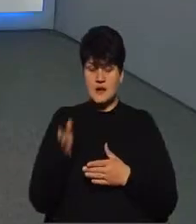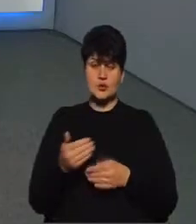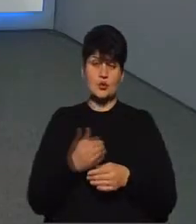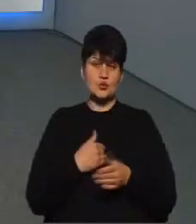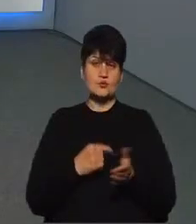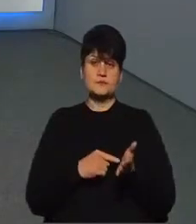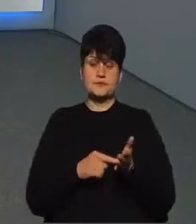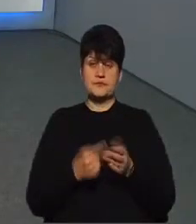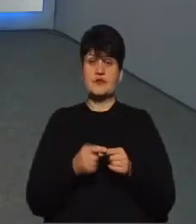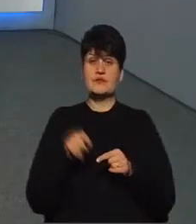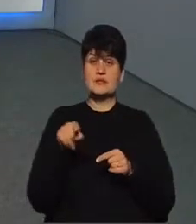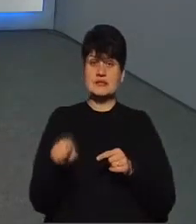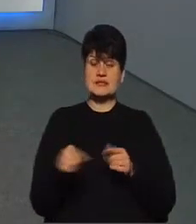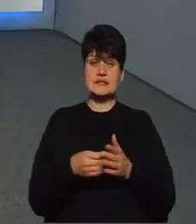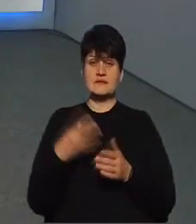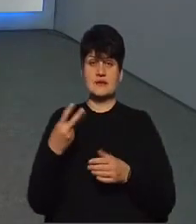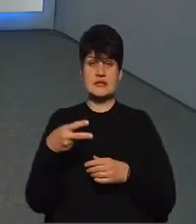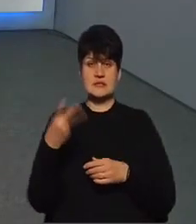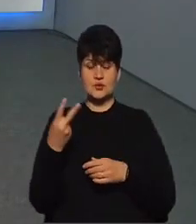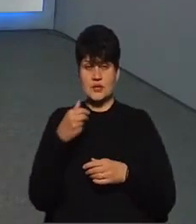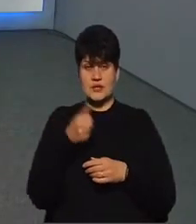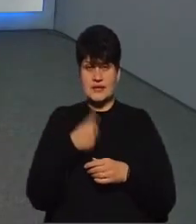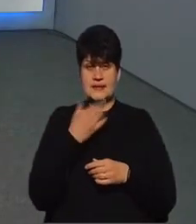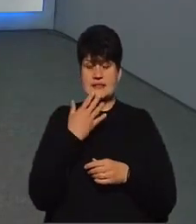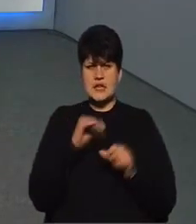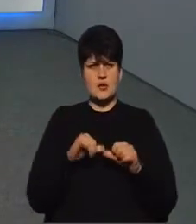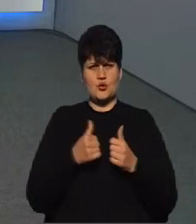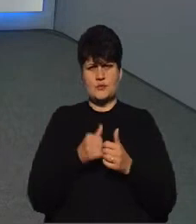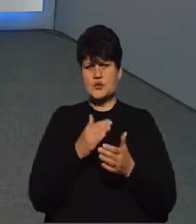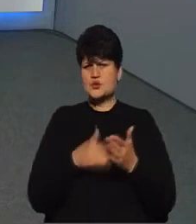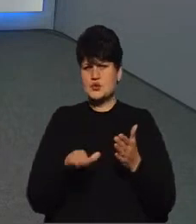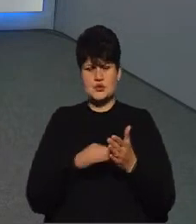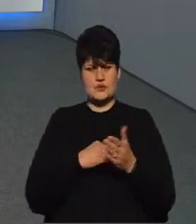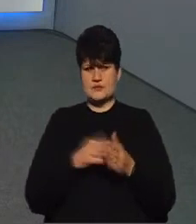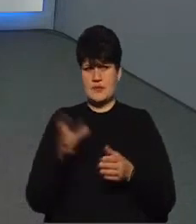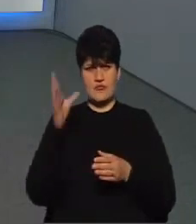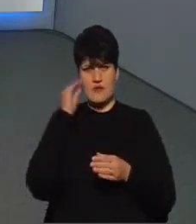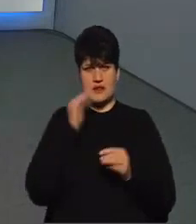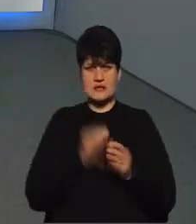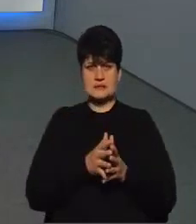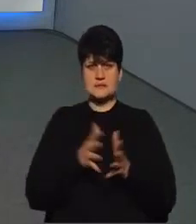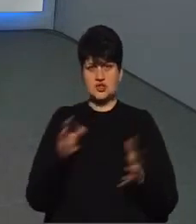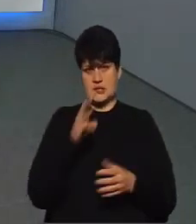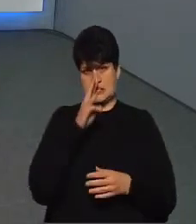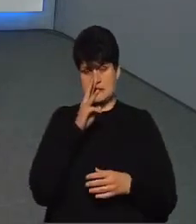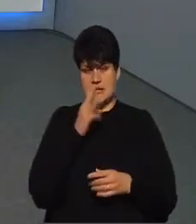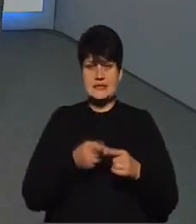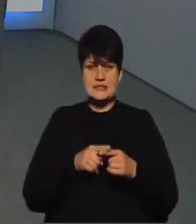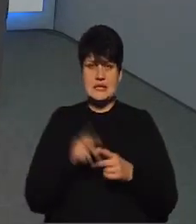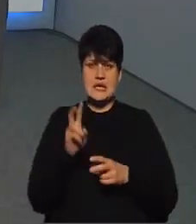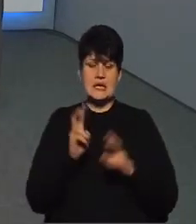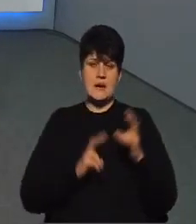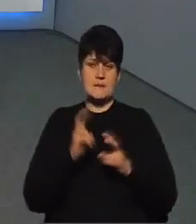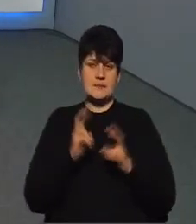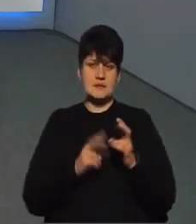цих тарифах 2022 рік Національна комісія зовсім не врахувала зростання заробітної плати. Це є для підприємств негативним моментом,